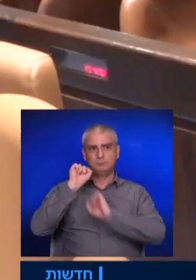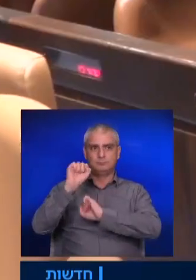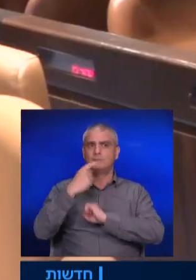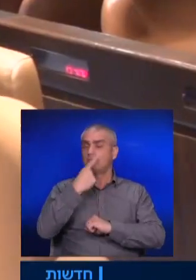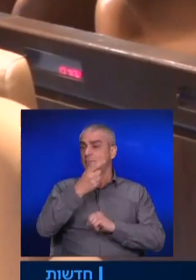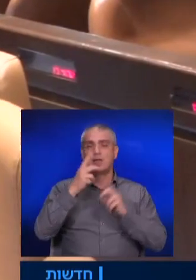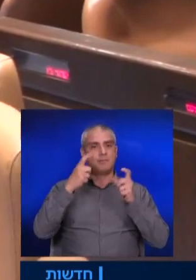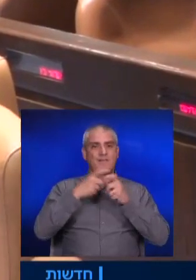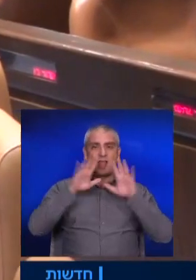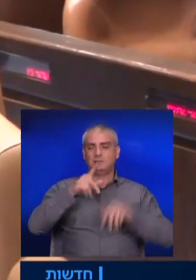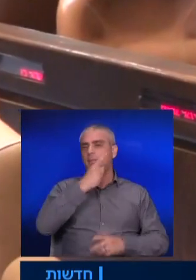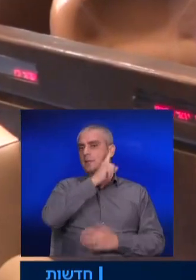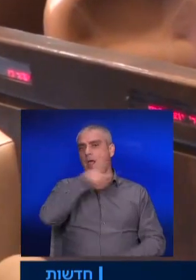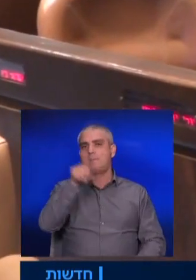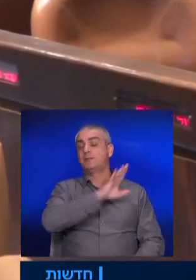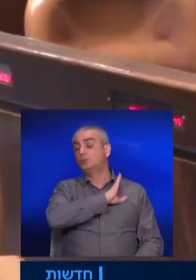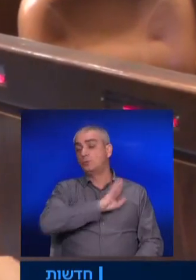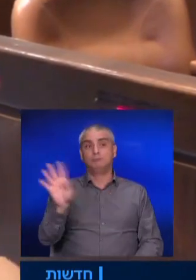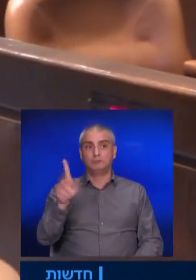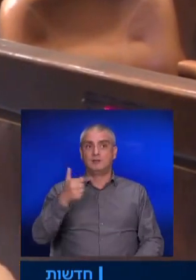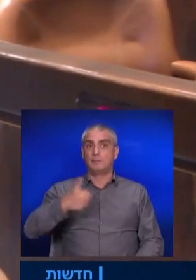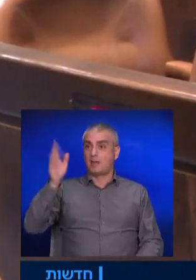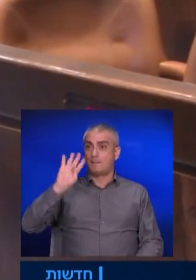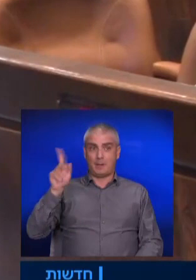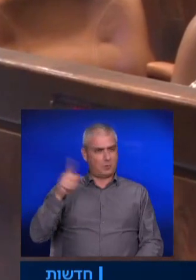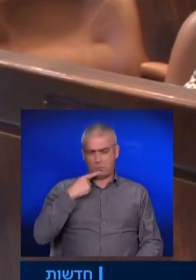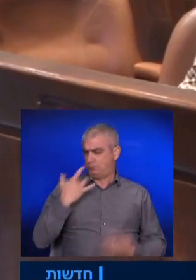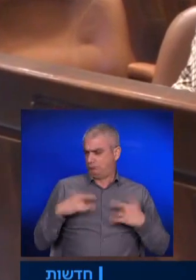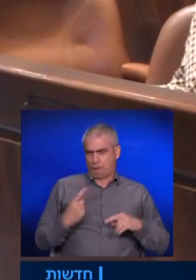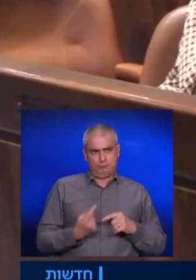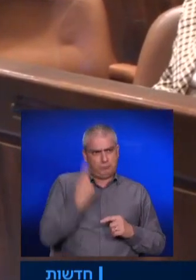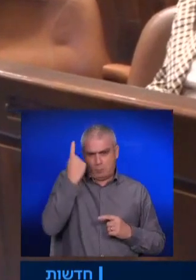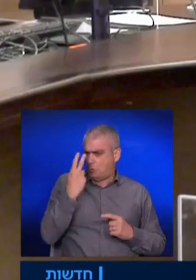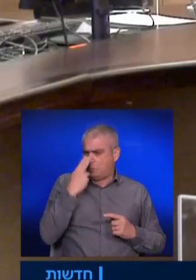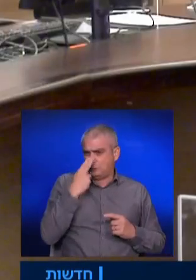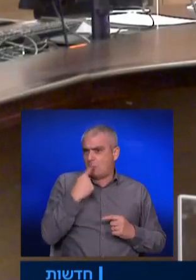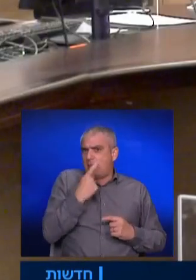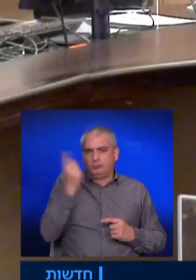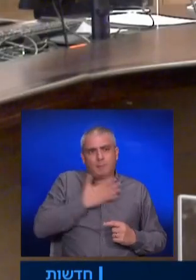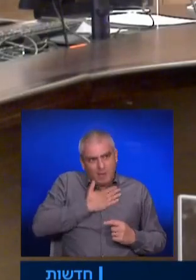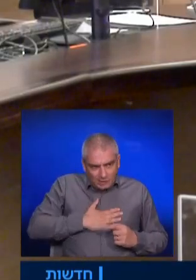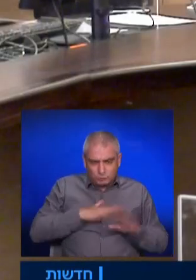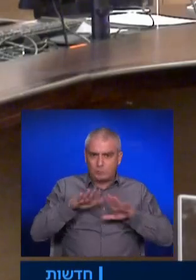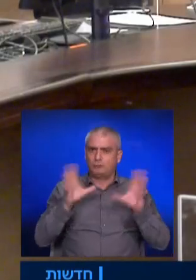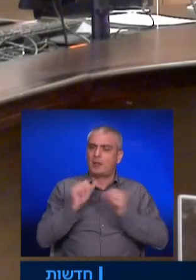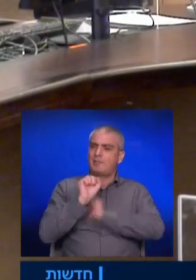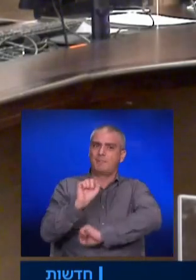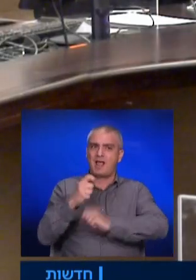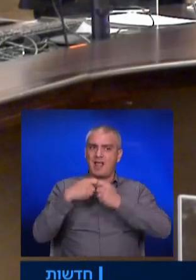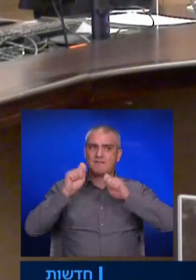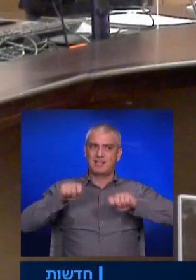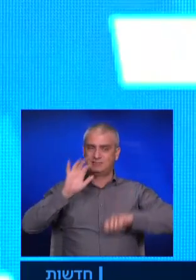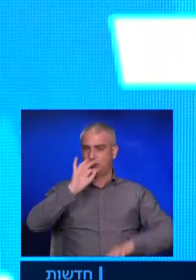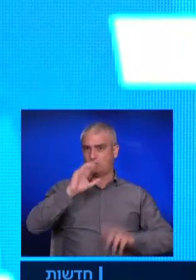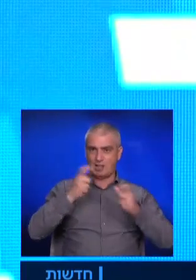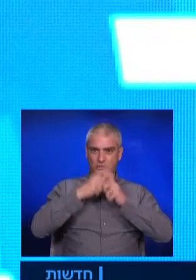פסולה, בכירי הליכוד ובראשם נתניהו מכחישים בתוקף כל ניסיון לטעון שהם רצו ממשלה בתמיכת חברי הכנסת של הרשימה